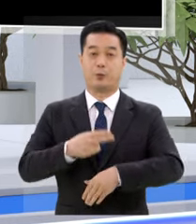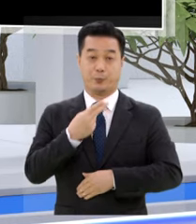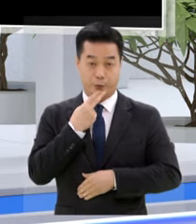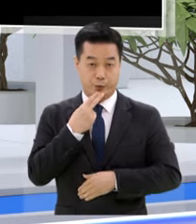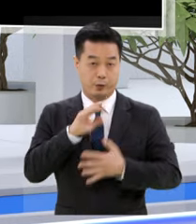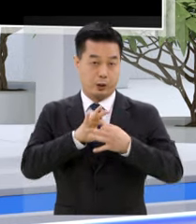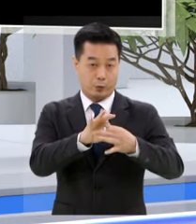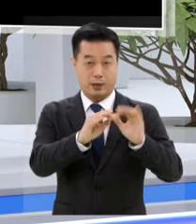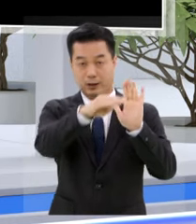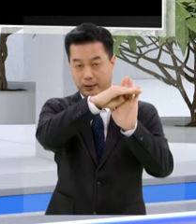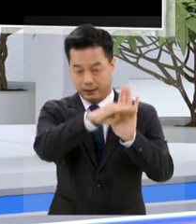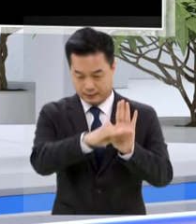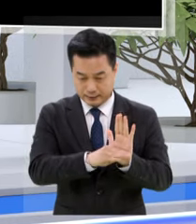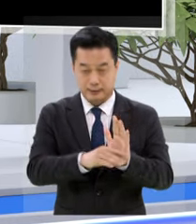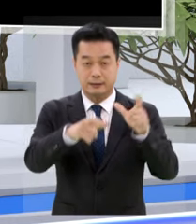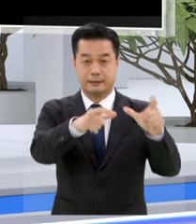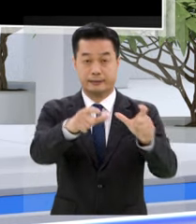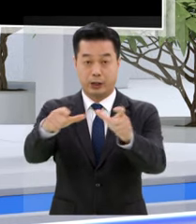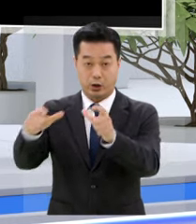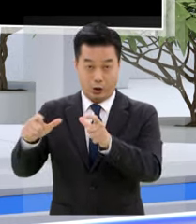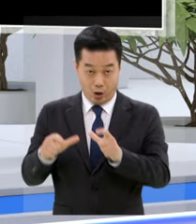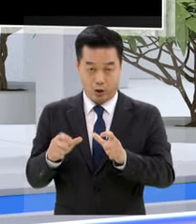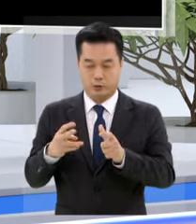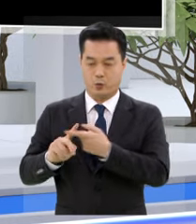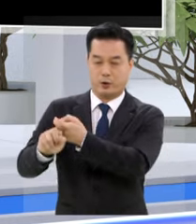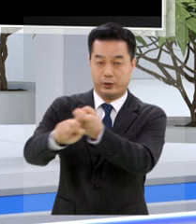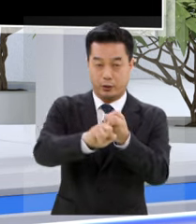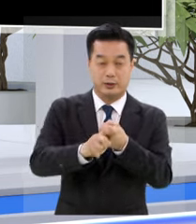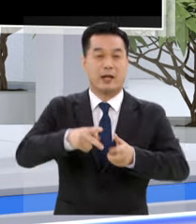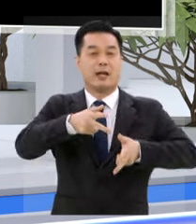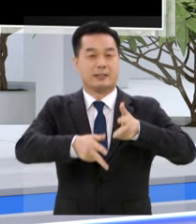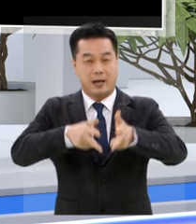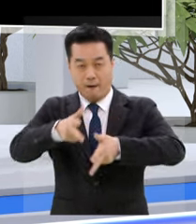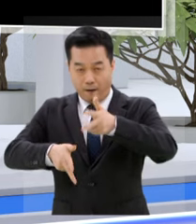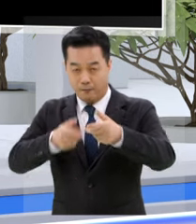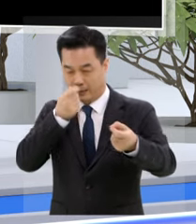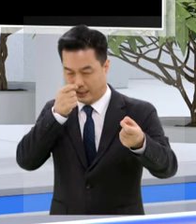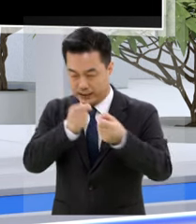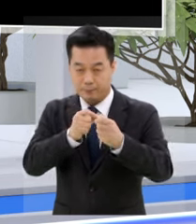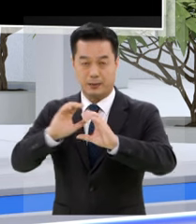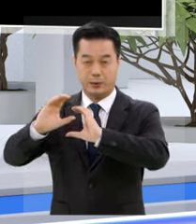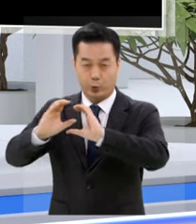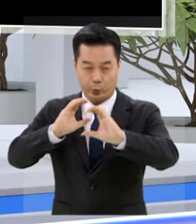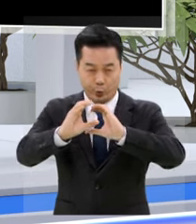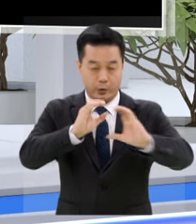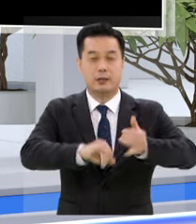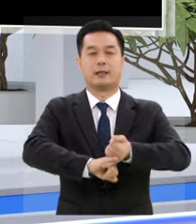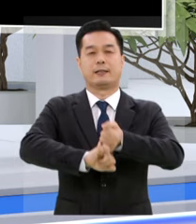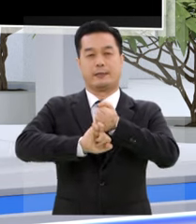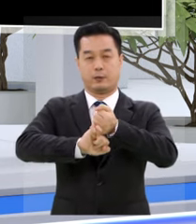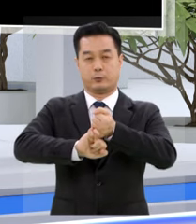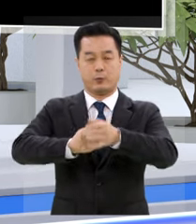관련 계층과 지역 그리고 연계 산업까지 긴밀히 소통하겠다는 약속